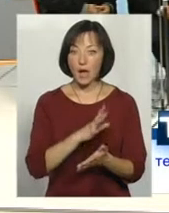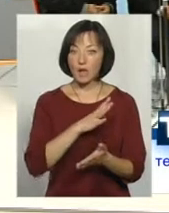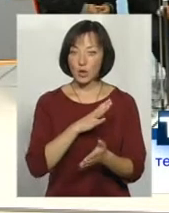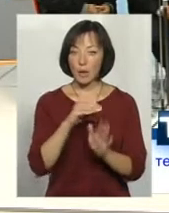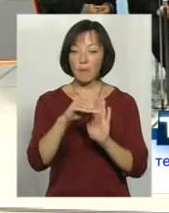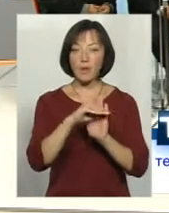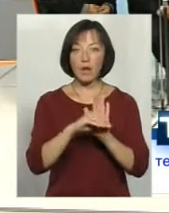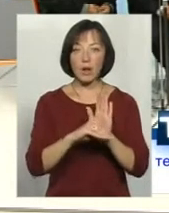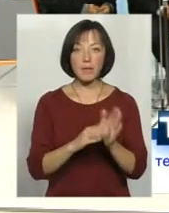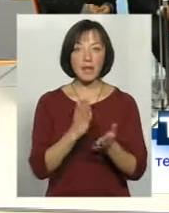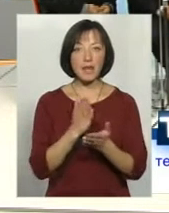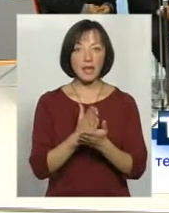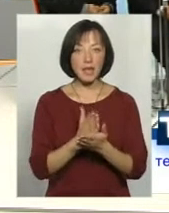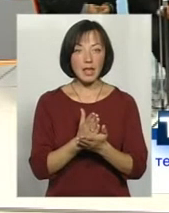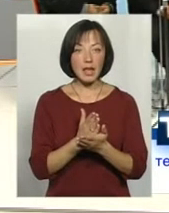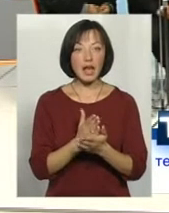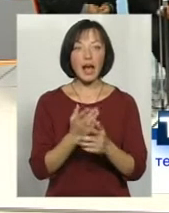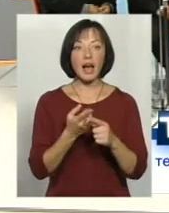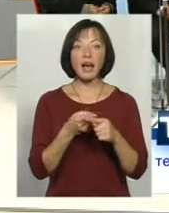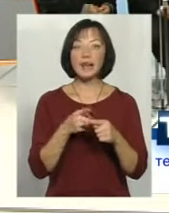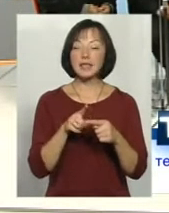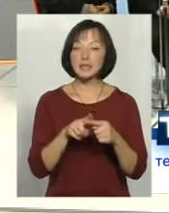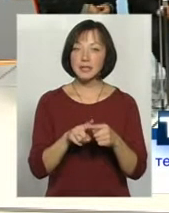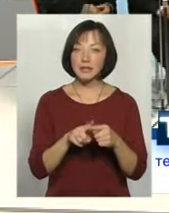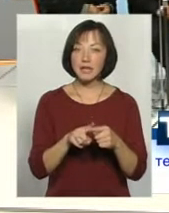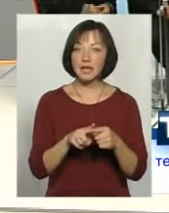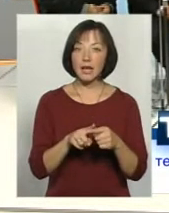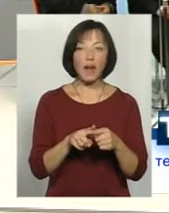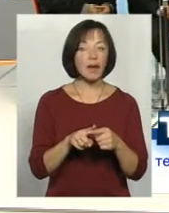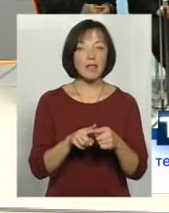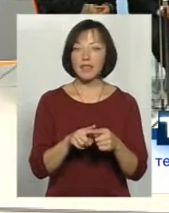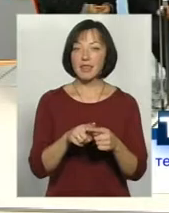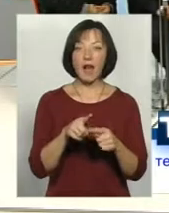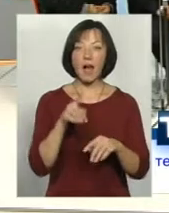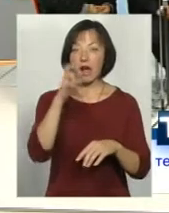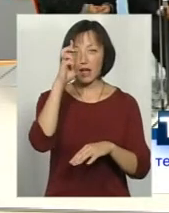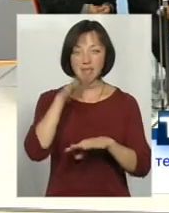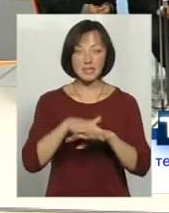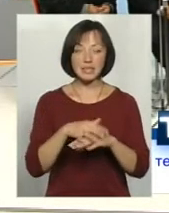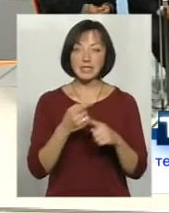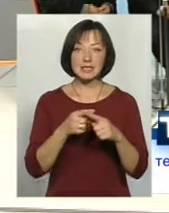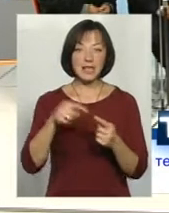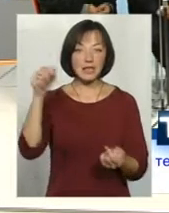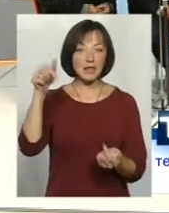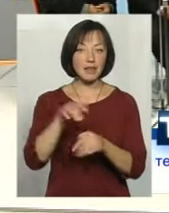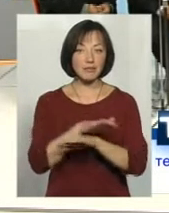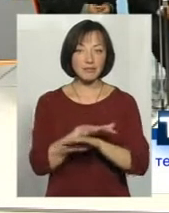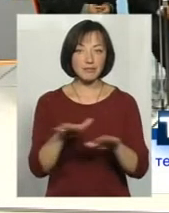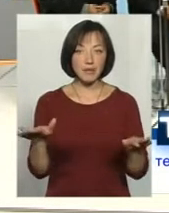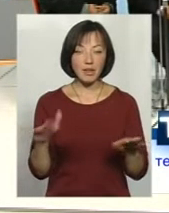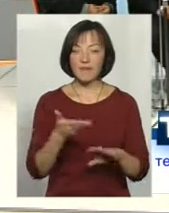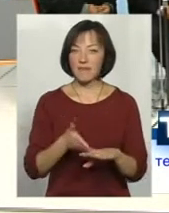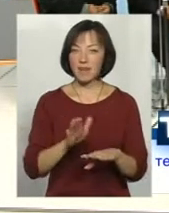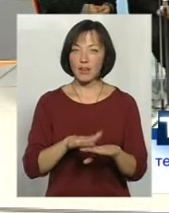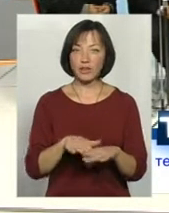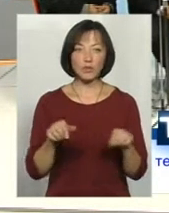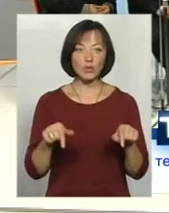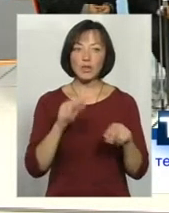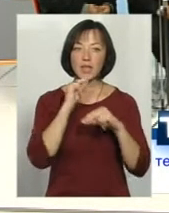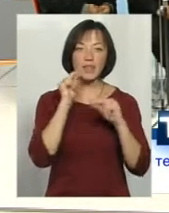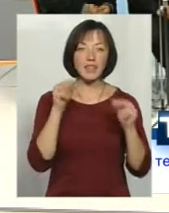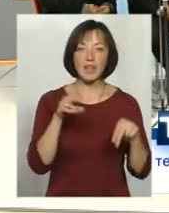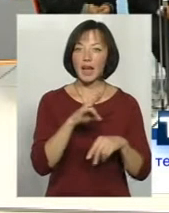так. Програма, є, значить, цільова програма. Навіть цільова програма в казначействі не пройде, бо скажуть, це не цільова пропозиція. Дуже важко, тут не вина